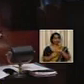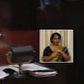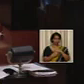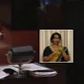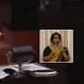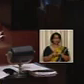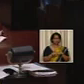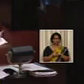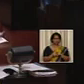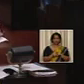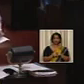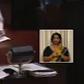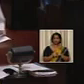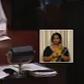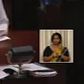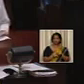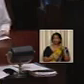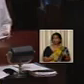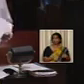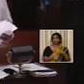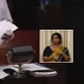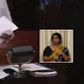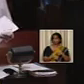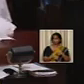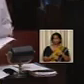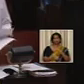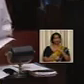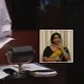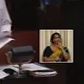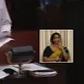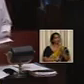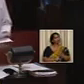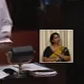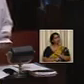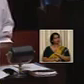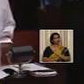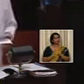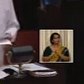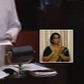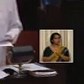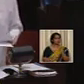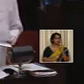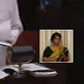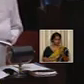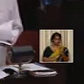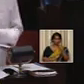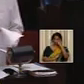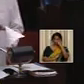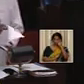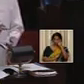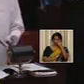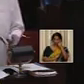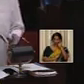හැටියට ඉතින් විශේෂයෙන්ම මේ අවස්ථාවේ මම මතු කරන්න කැමති ගැටලු දෙකක් පළවෙනි ගැටලුව